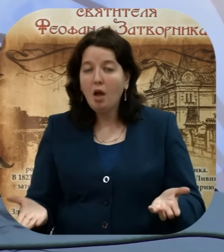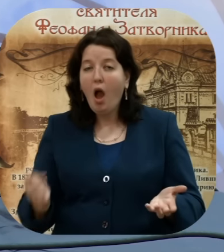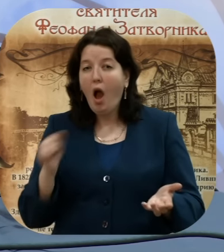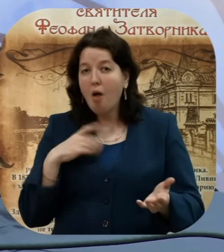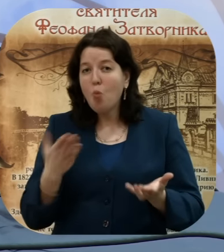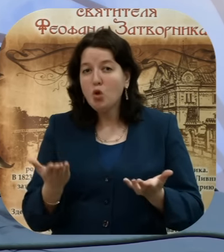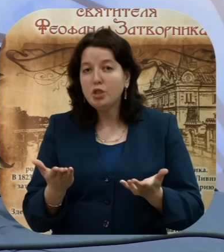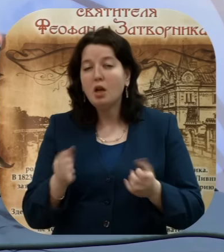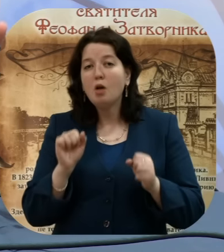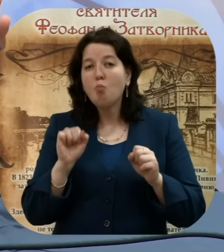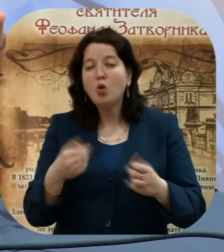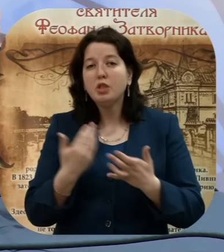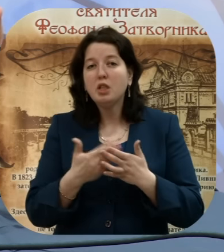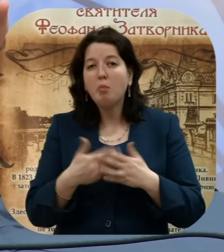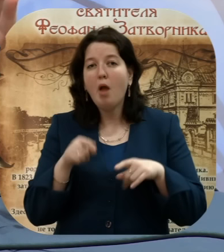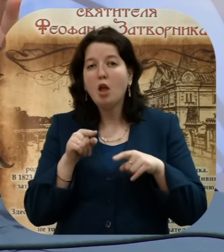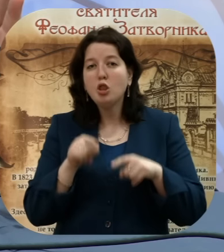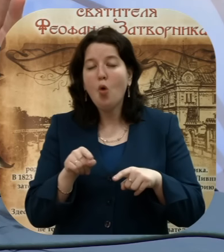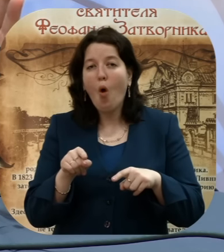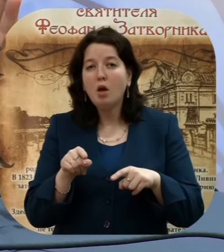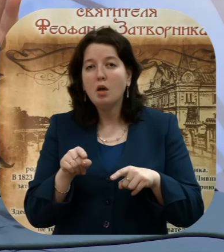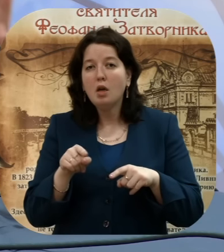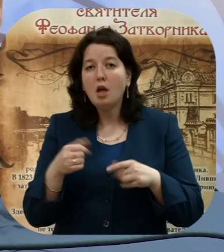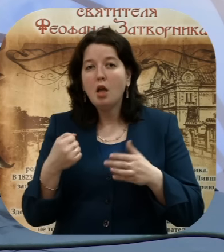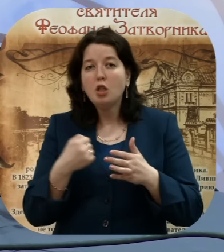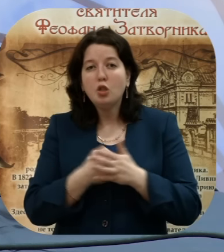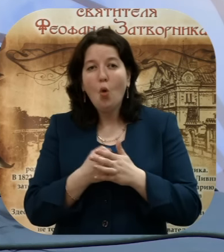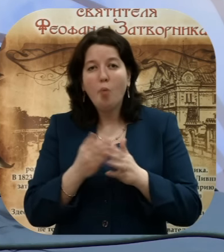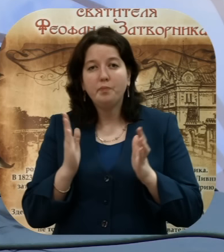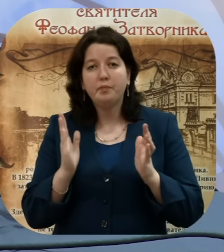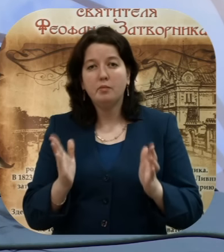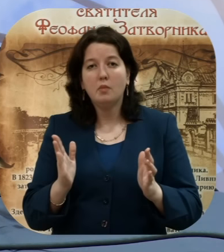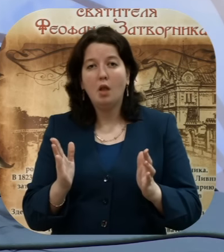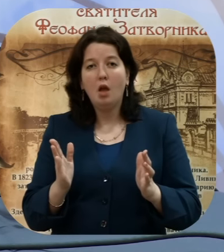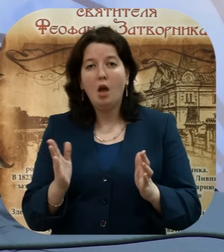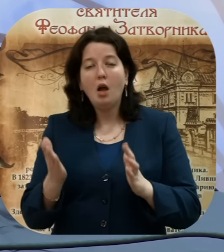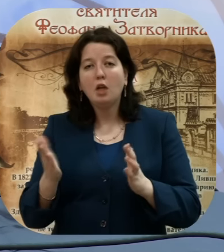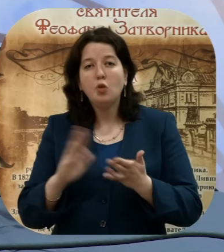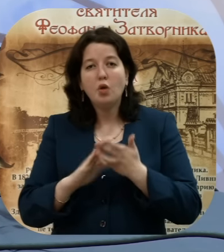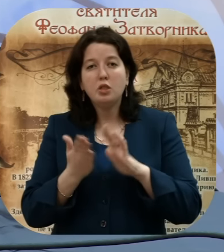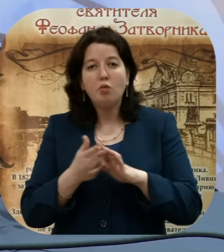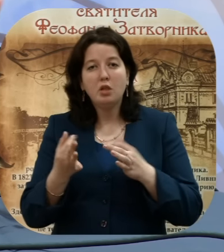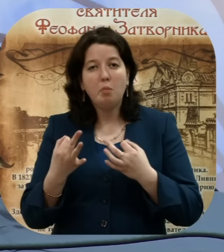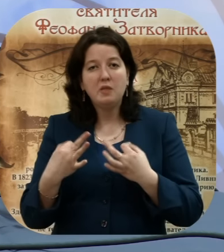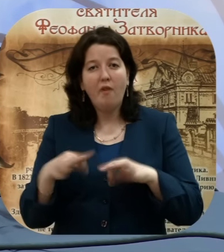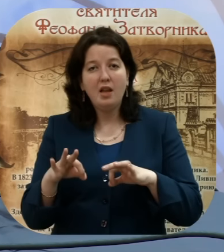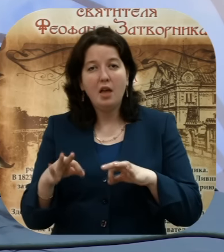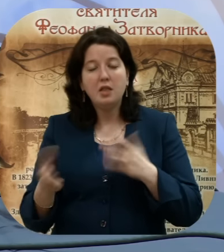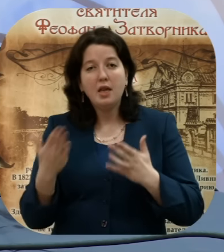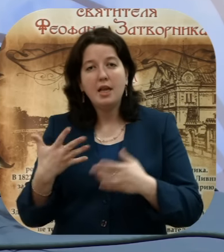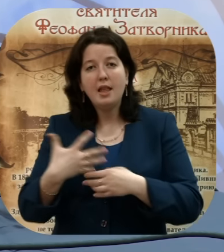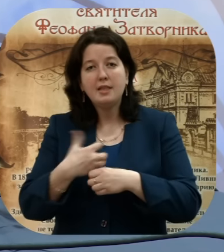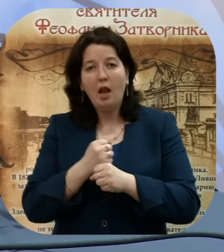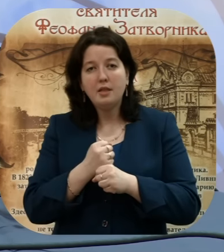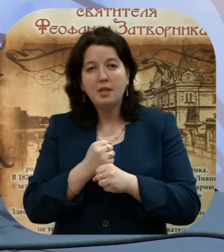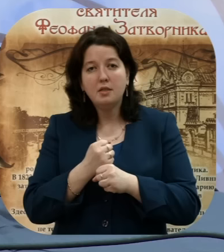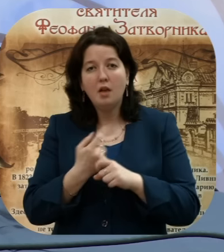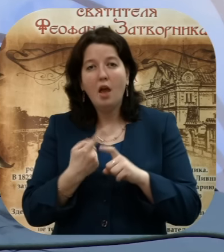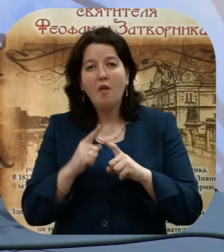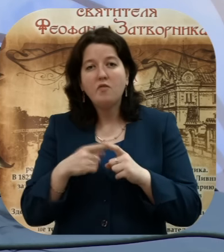можно это до того предела, который только позволяет эта ситуация, сократить. То